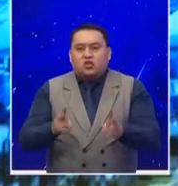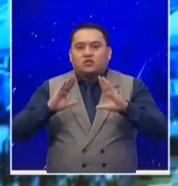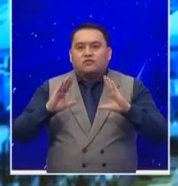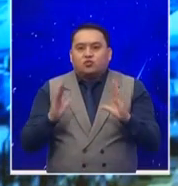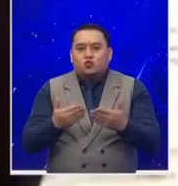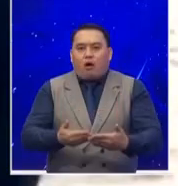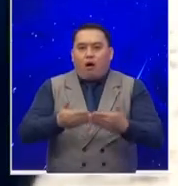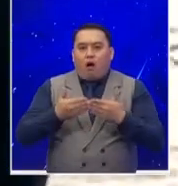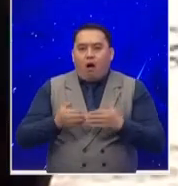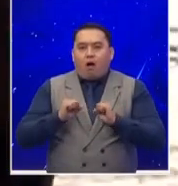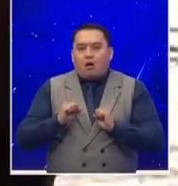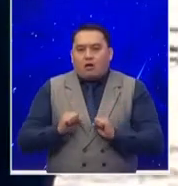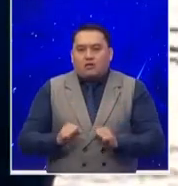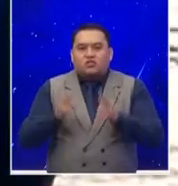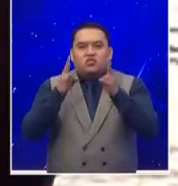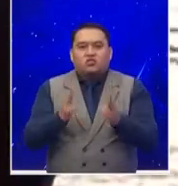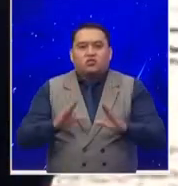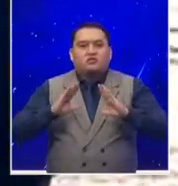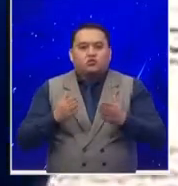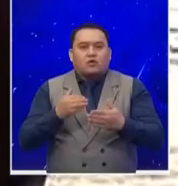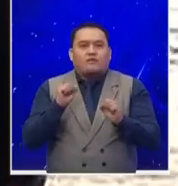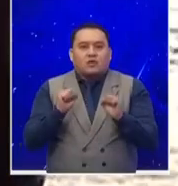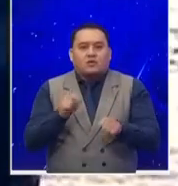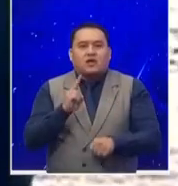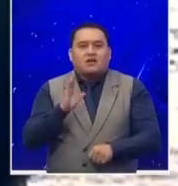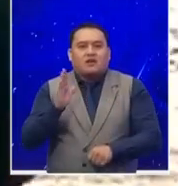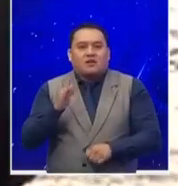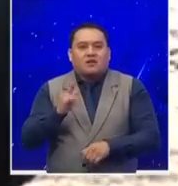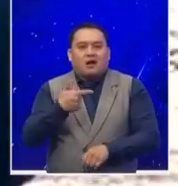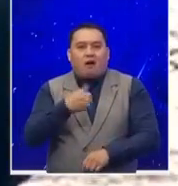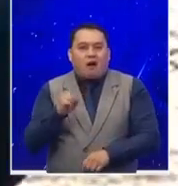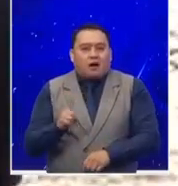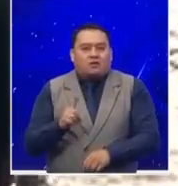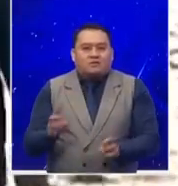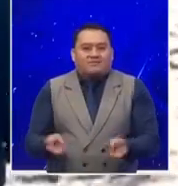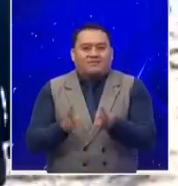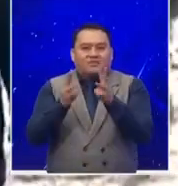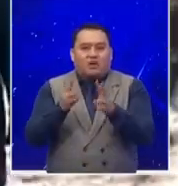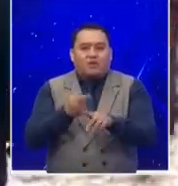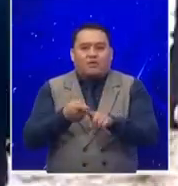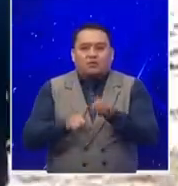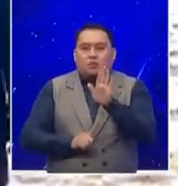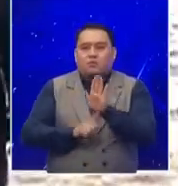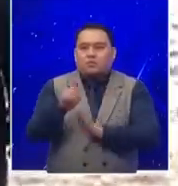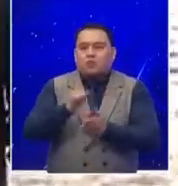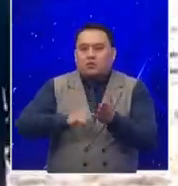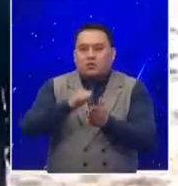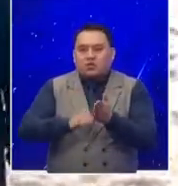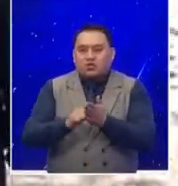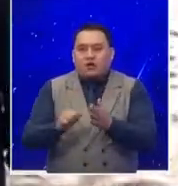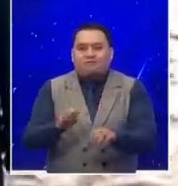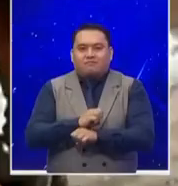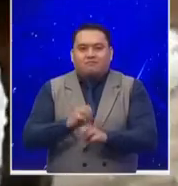қызметкерлерінің алдын ала болжам бойынша қайғылы жағдайға пәтердегі газ баллоннан шыққан иістің бөлмеге таралуы себеп болған. Қызыл